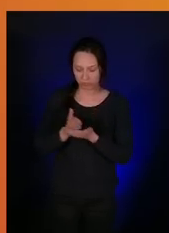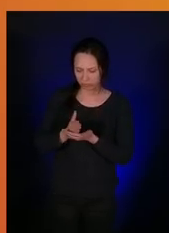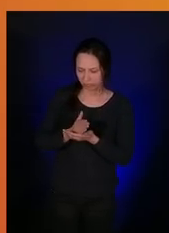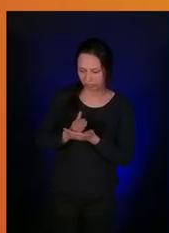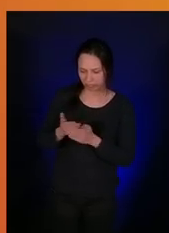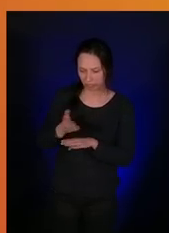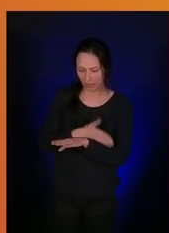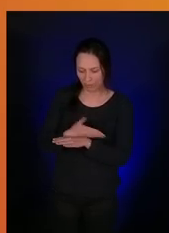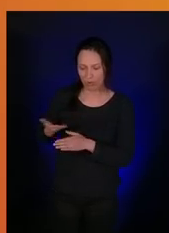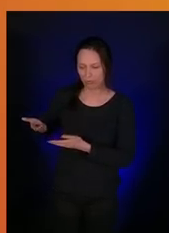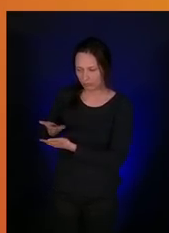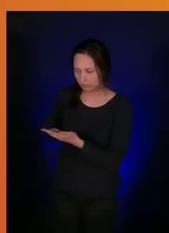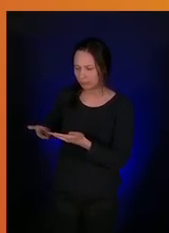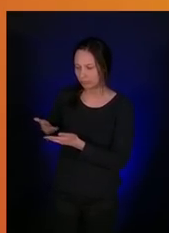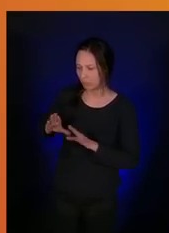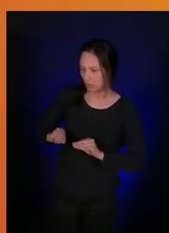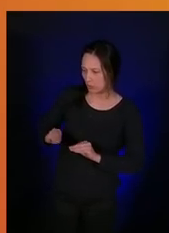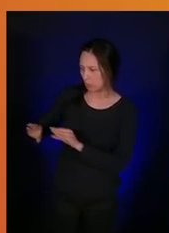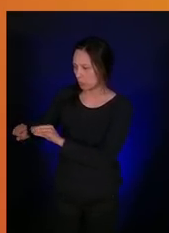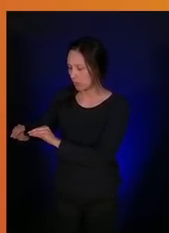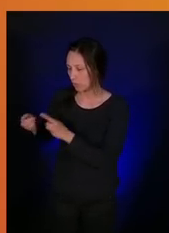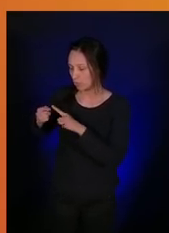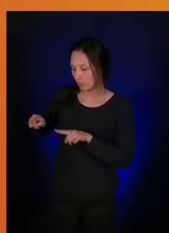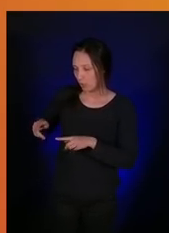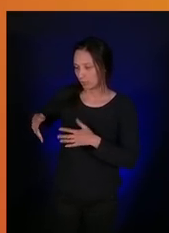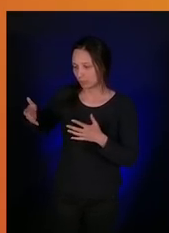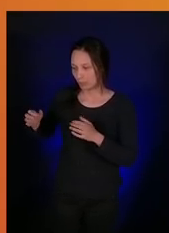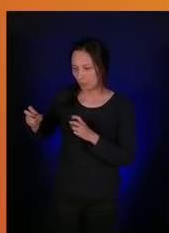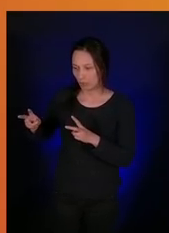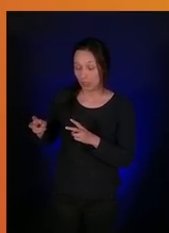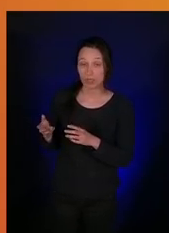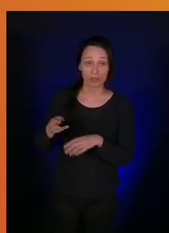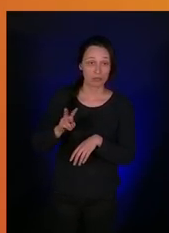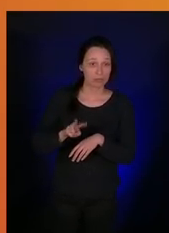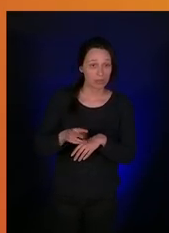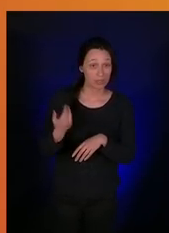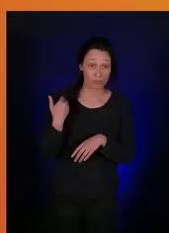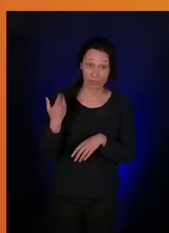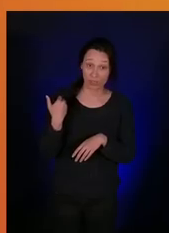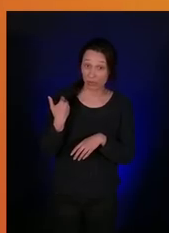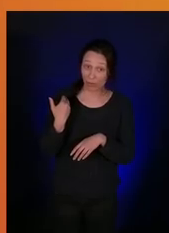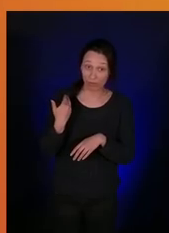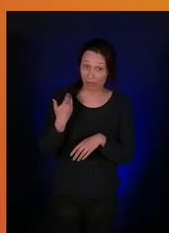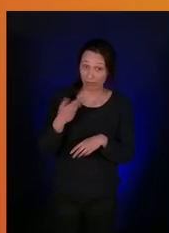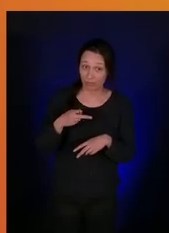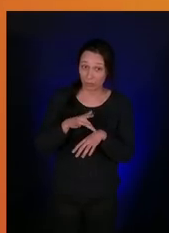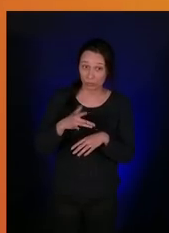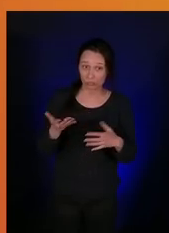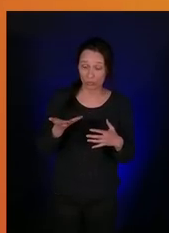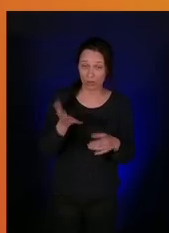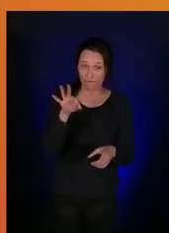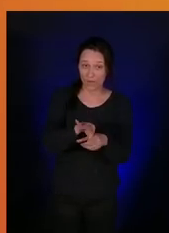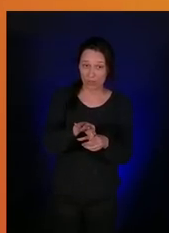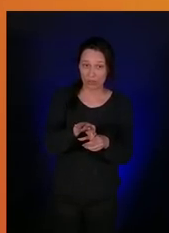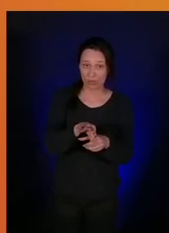d'échanger entre nous et d'avoir des positions un peu différentes. Et je crois qu'après ce qu'on vient de vivre tout à l'heure, c'est-à-dire un vote de défiance envers la